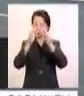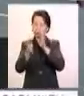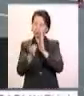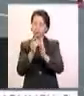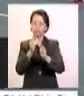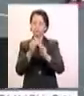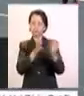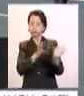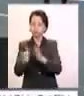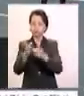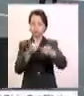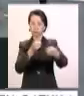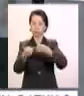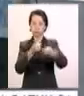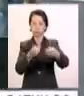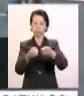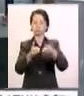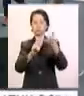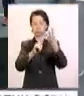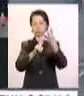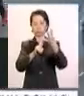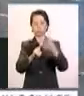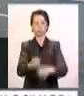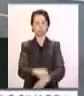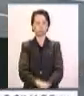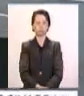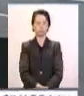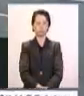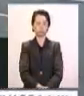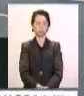juga kesusilaan.